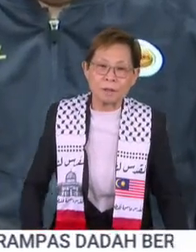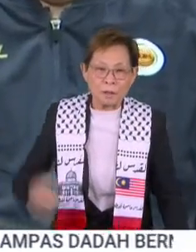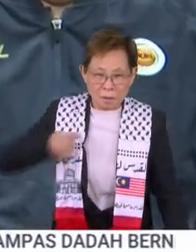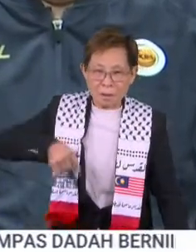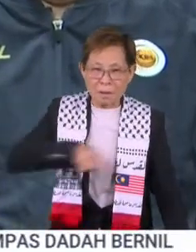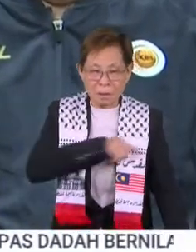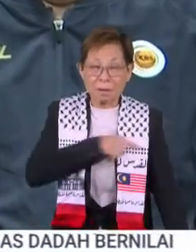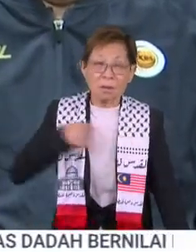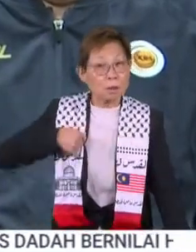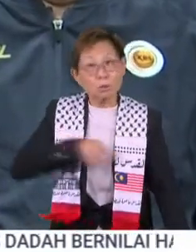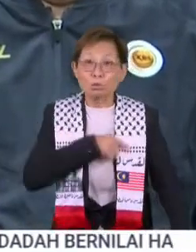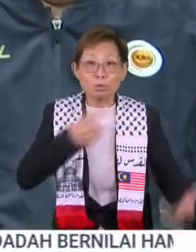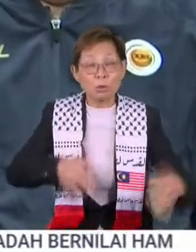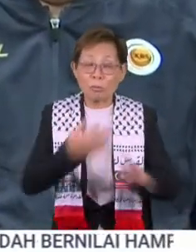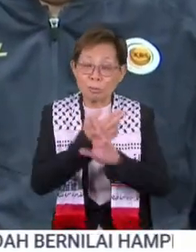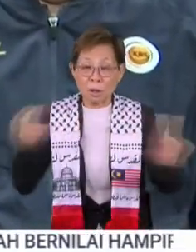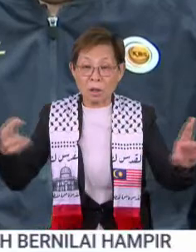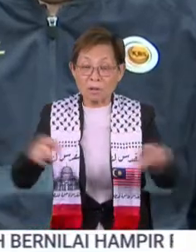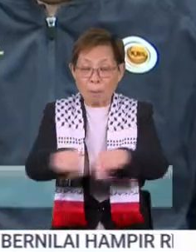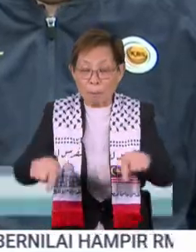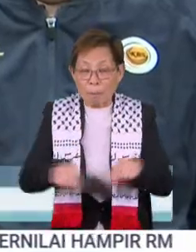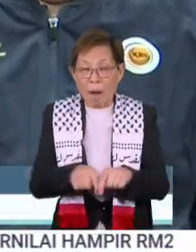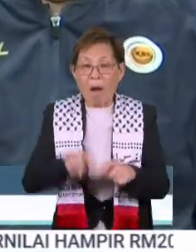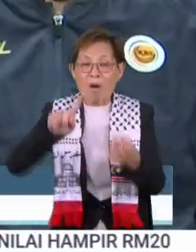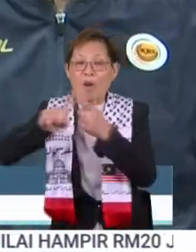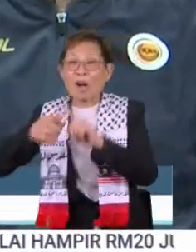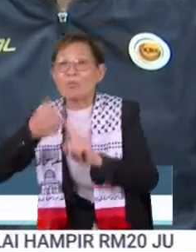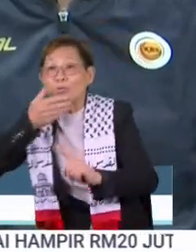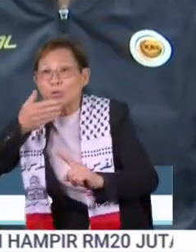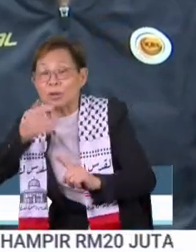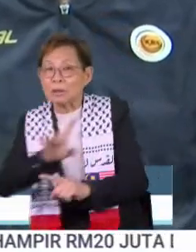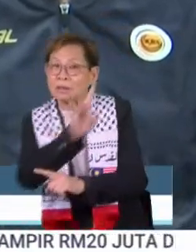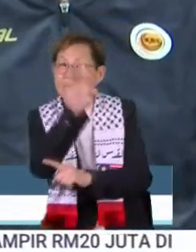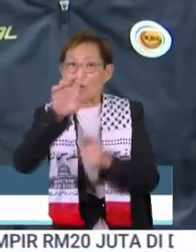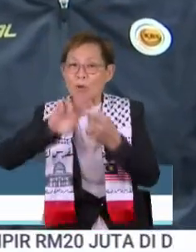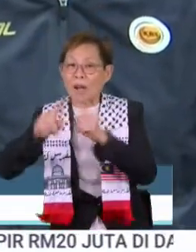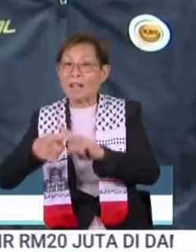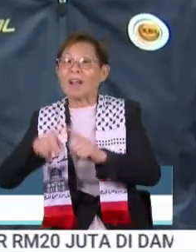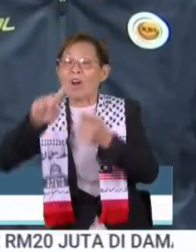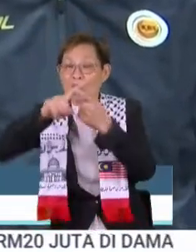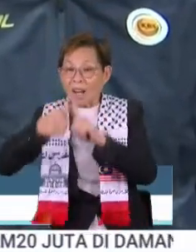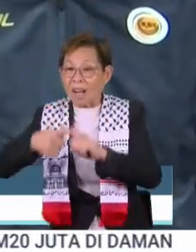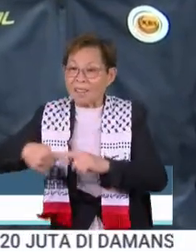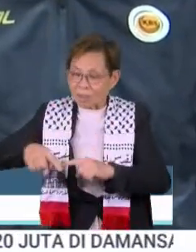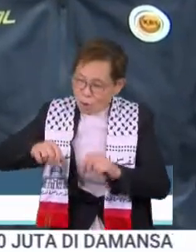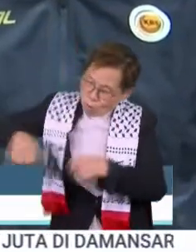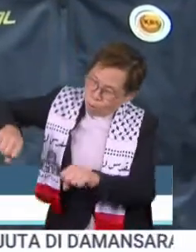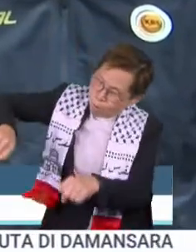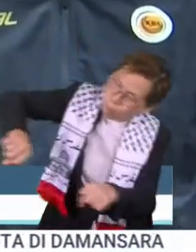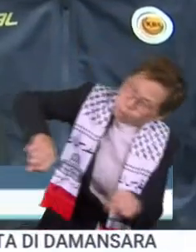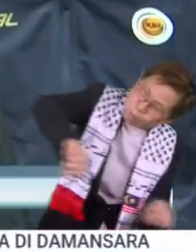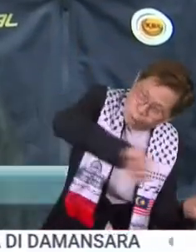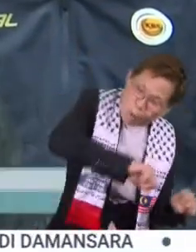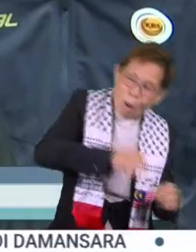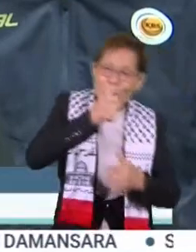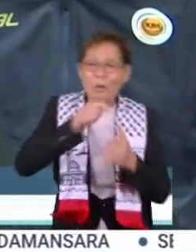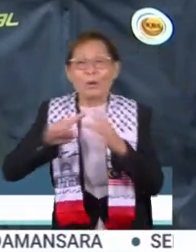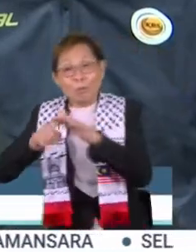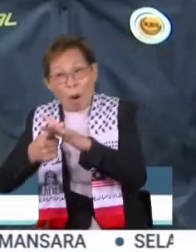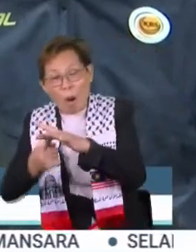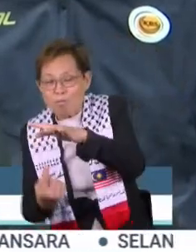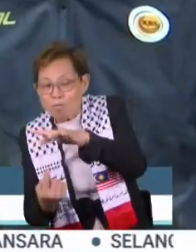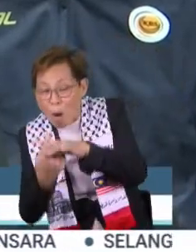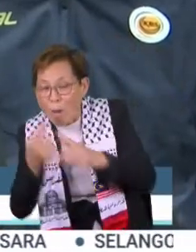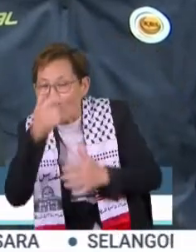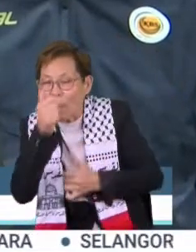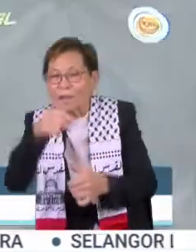Kita sudah pun menyediakan platform rakan muda, salah satunya rakan Lita, untuk menyemarakkan minat terutama sekali golongan belia dalam